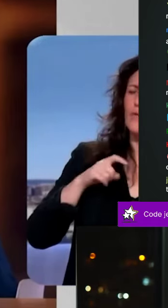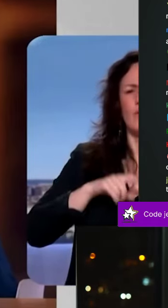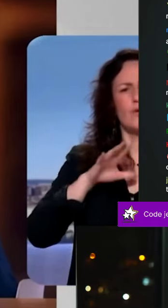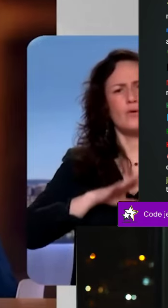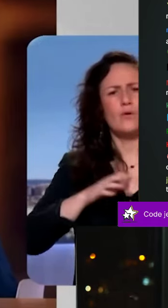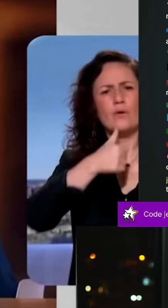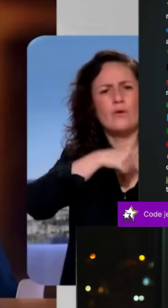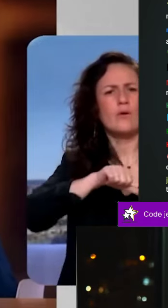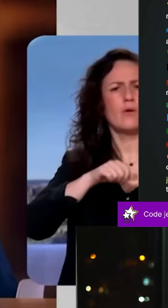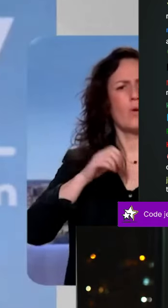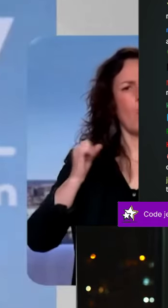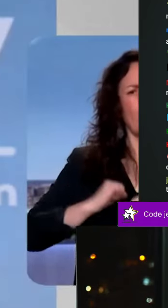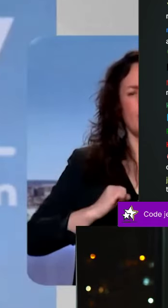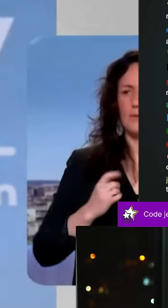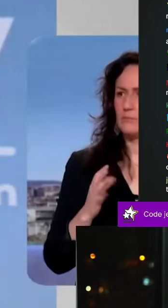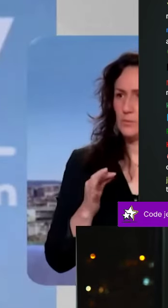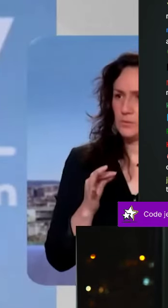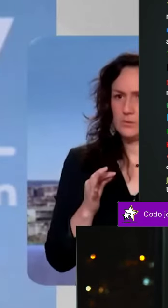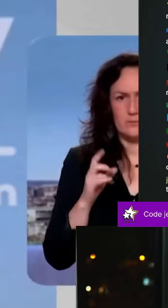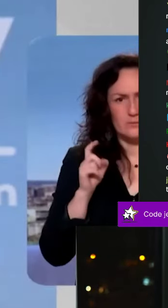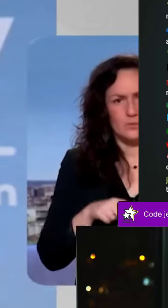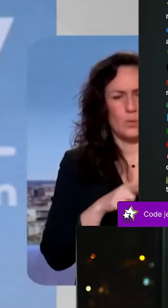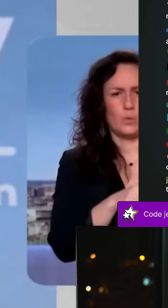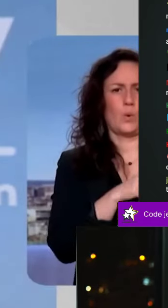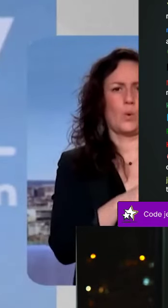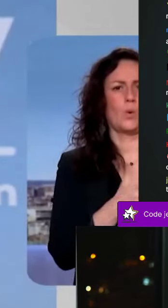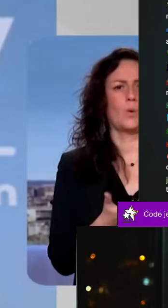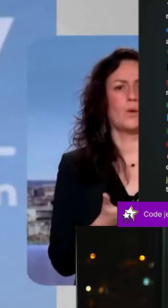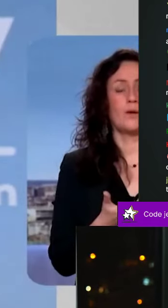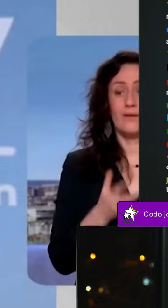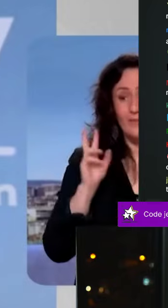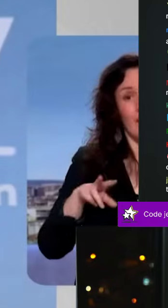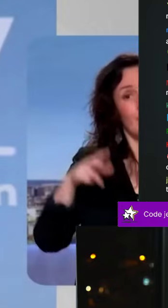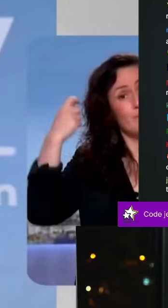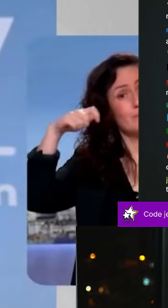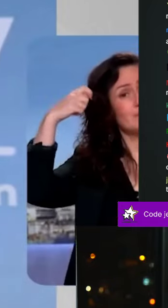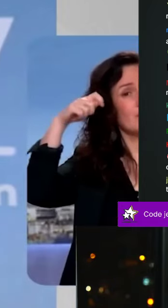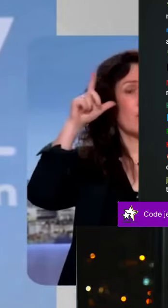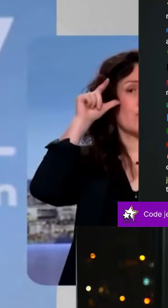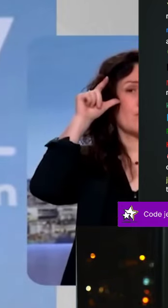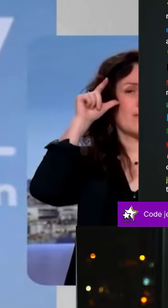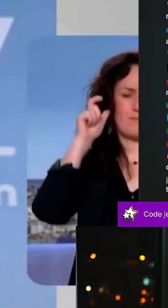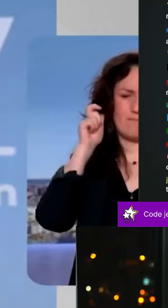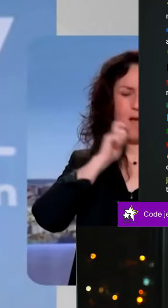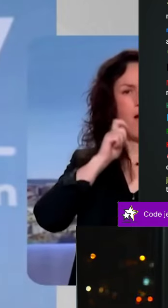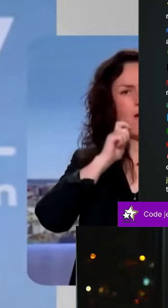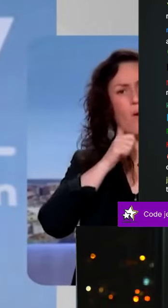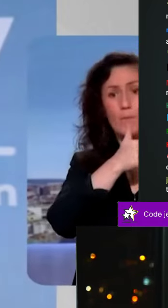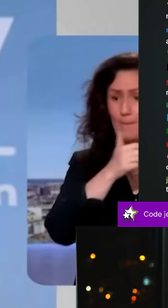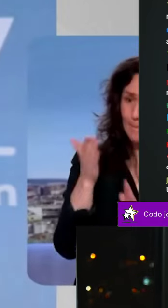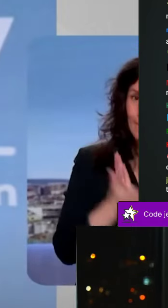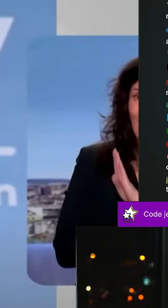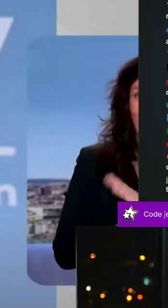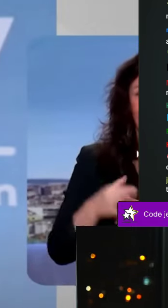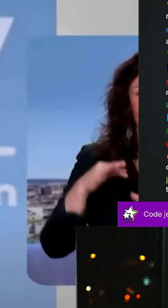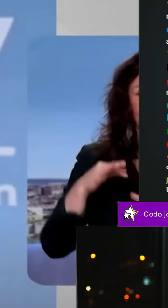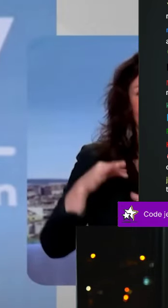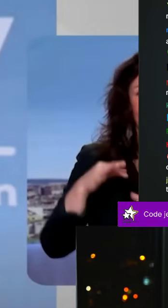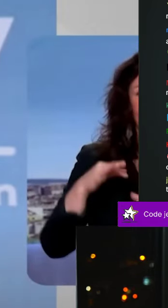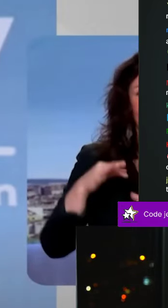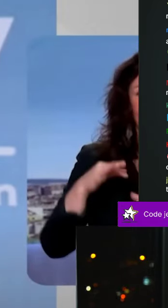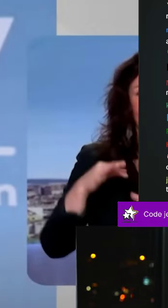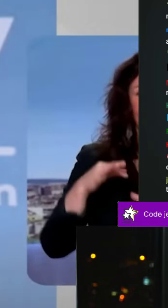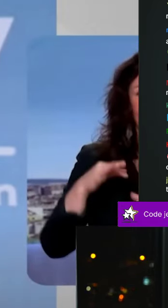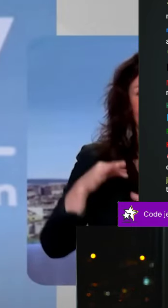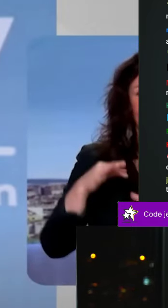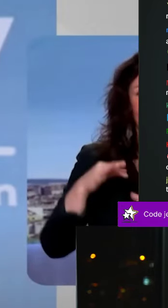compromis mais encore une fois pour faire un compromis il faut être deux et la vérité c'est que le Président de la République Emmanuel Macron qui a perdu les élections européennes merci